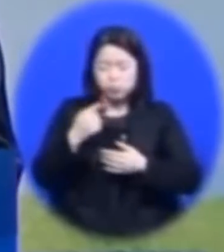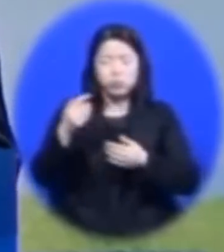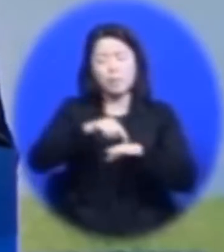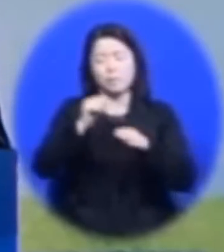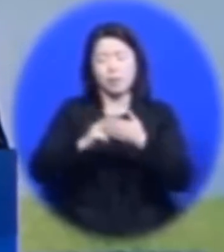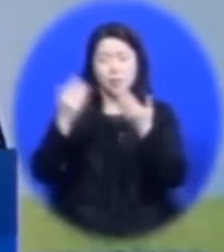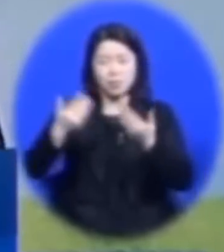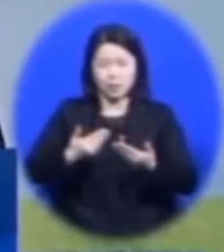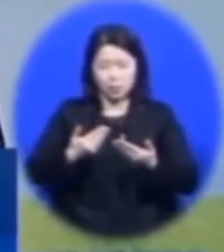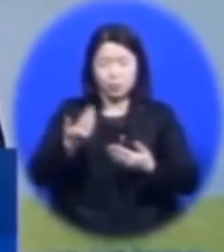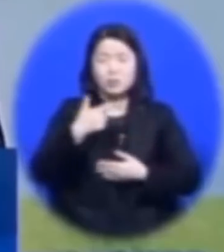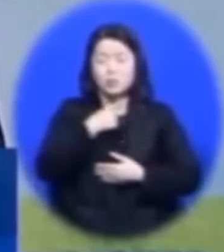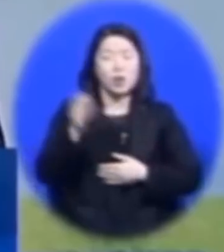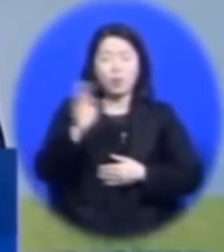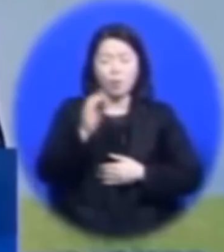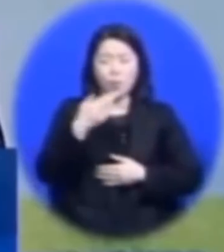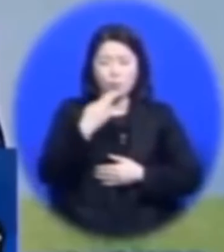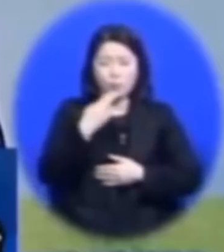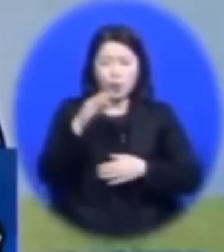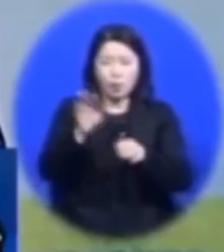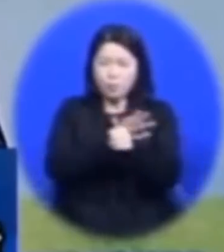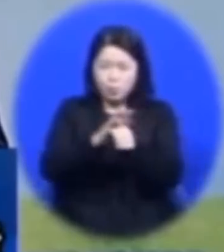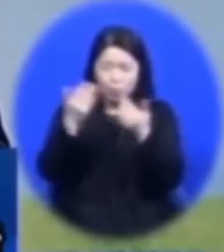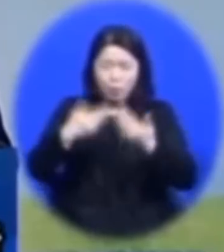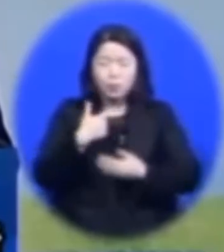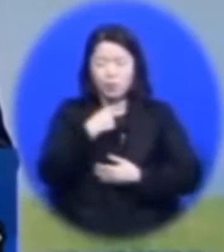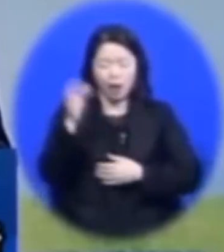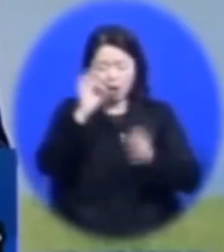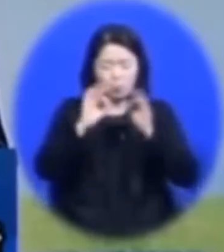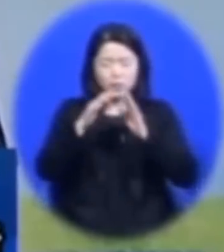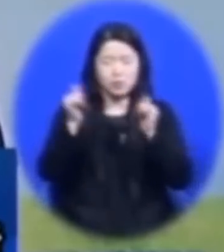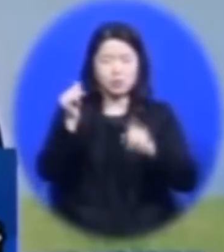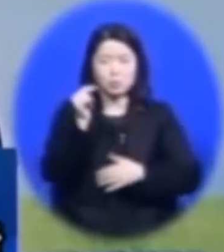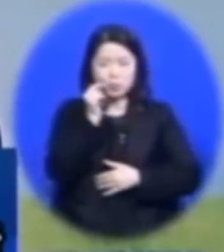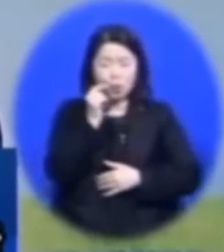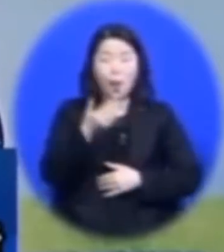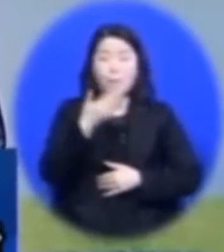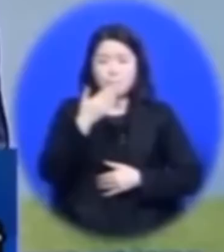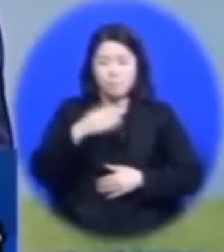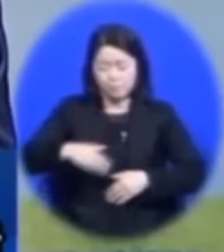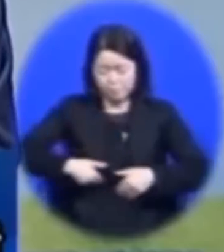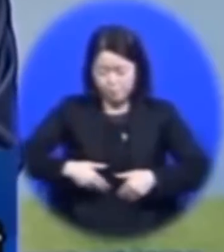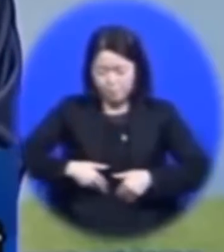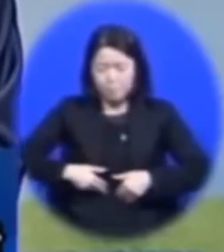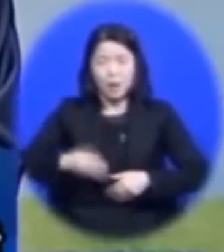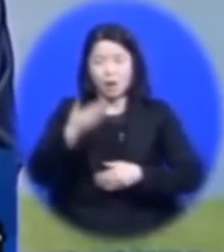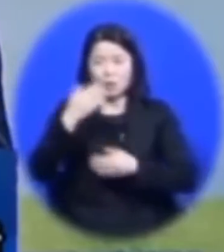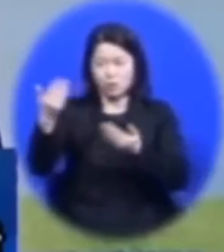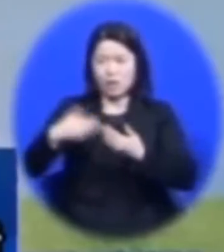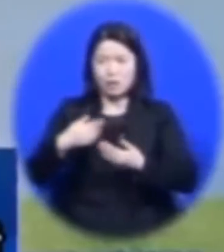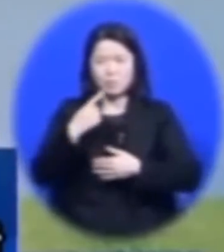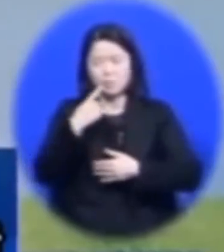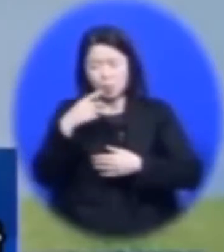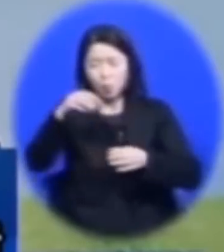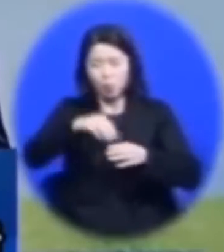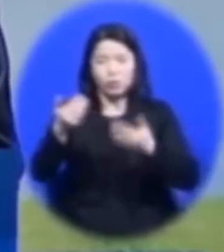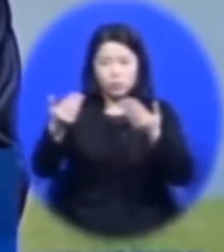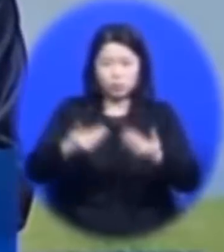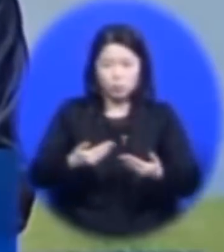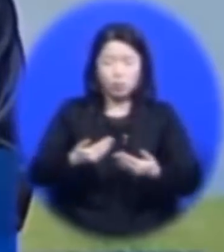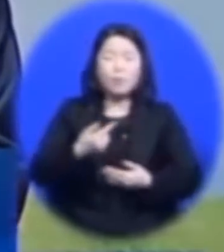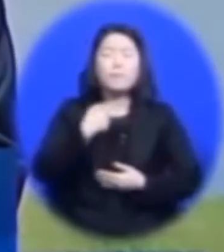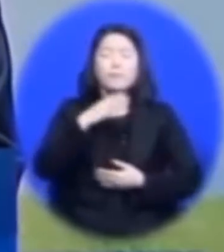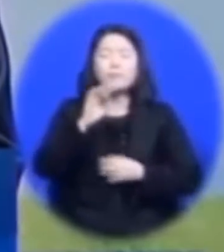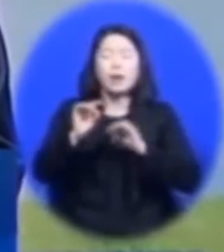원했으나 아무도 찾지 못했습니다 배가 고파서 먹을 것을 달라고 하면 그들은 나에게 독을 타서 주고 목이 말라 마실